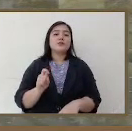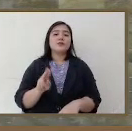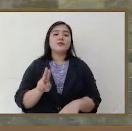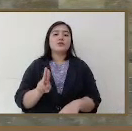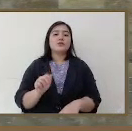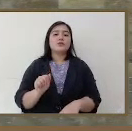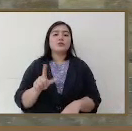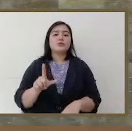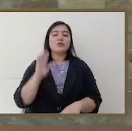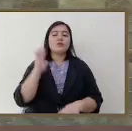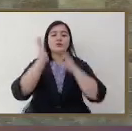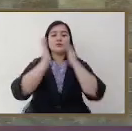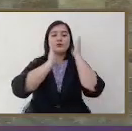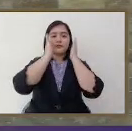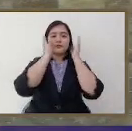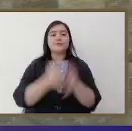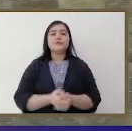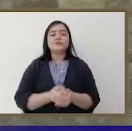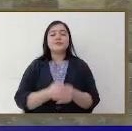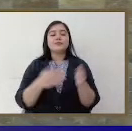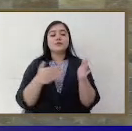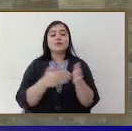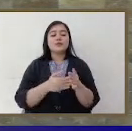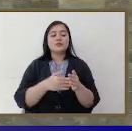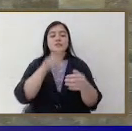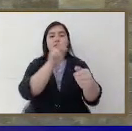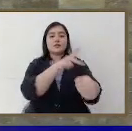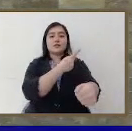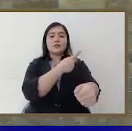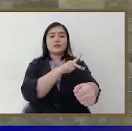Psalm 116 in verse number